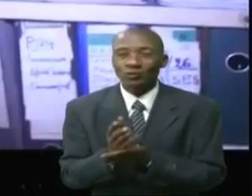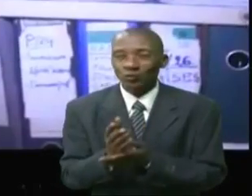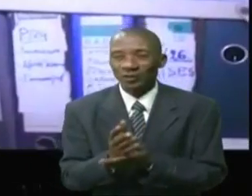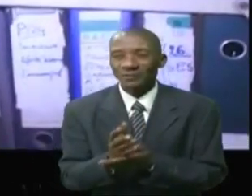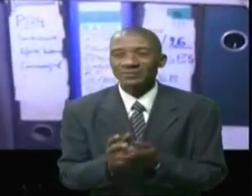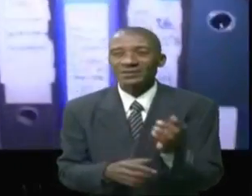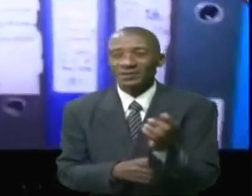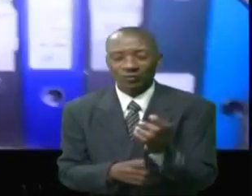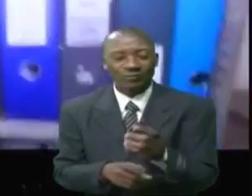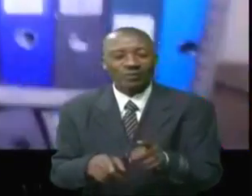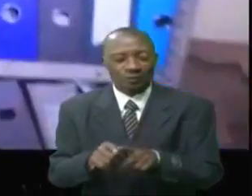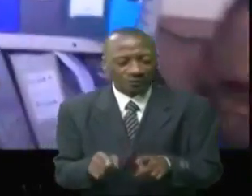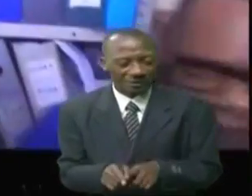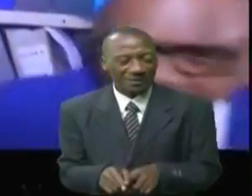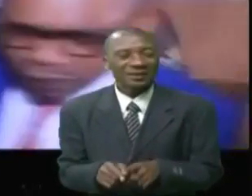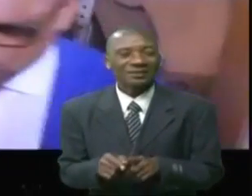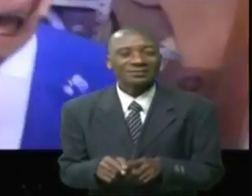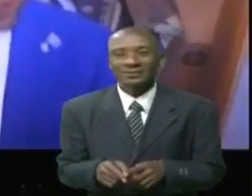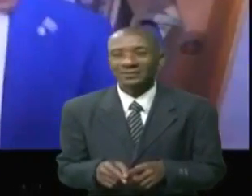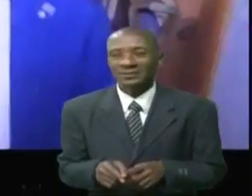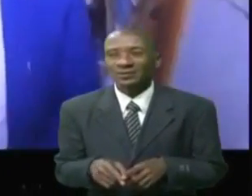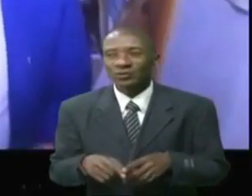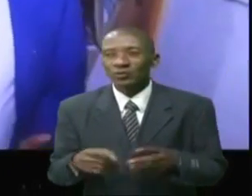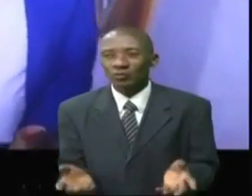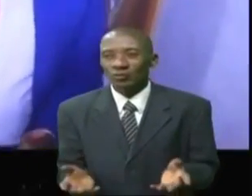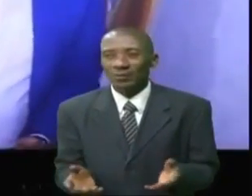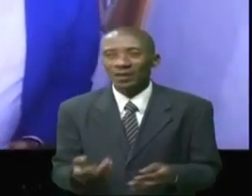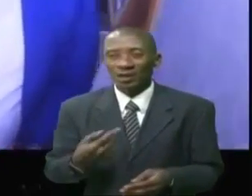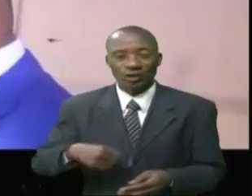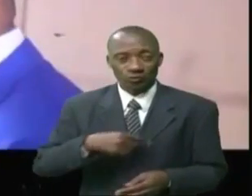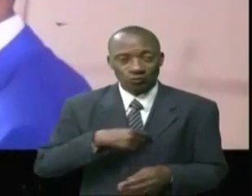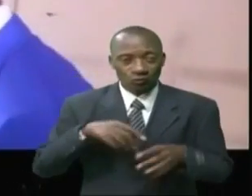des provinces, nous y allons pratiquement pas,